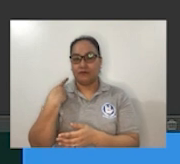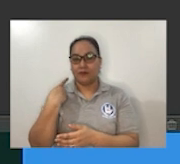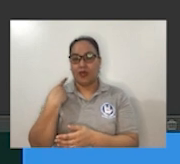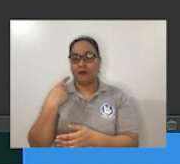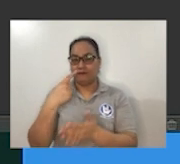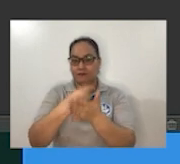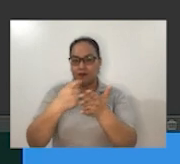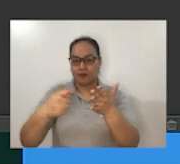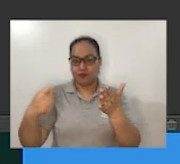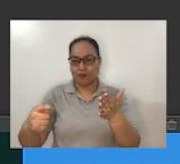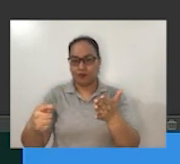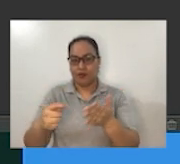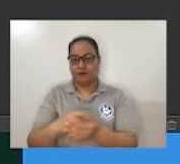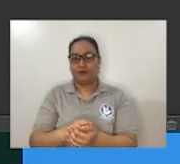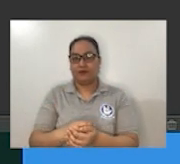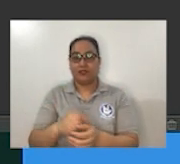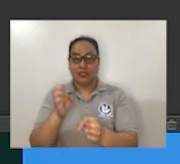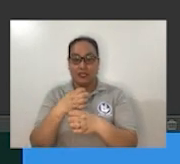the toolbar.